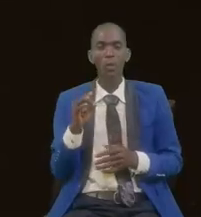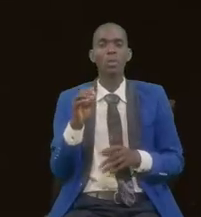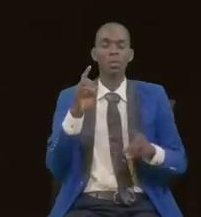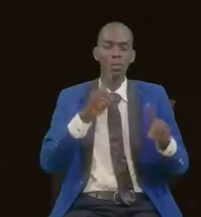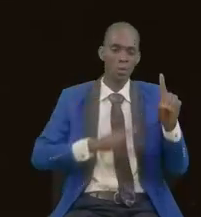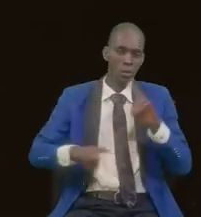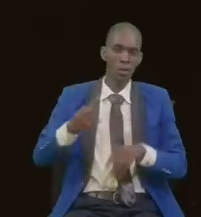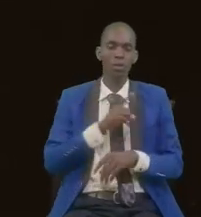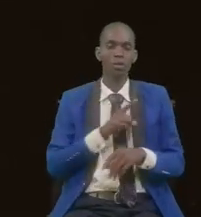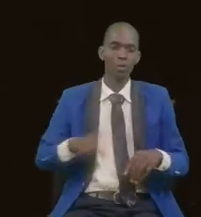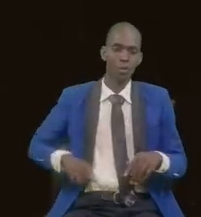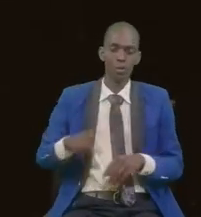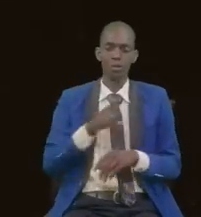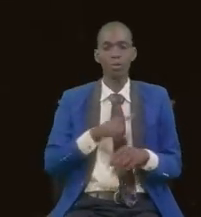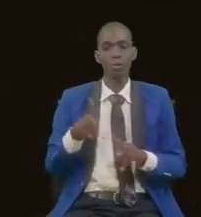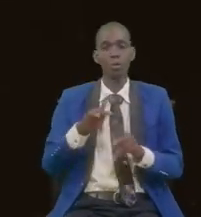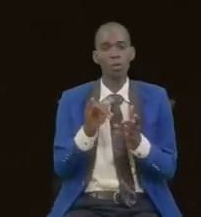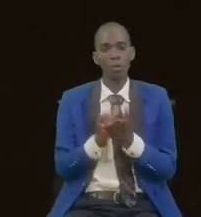ceux qui ont des ministères,